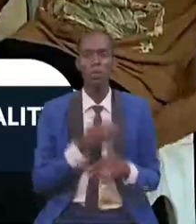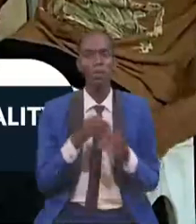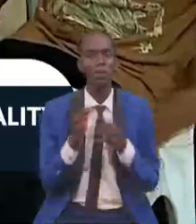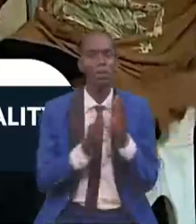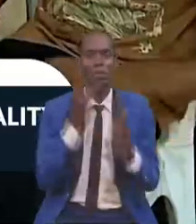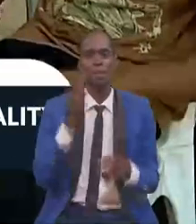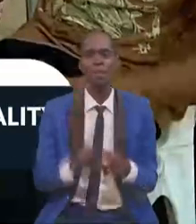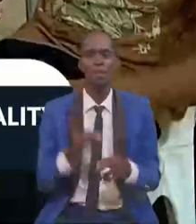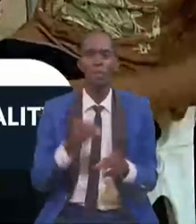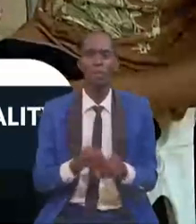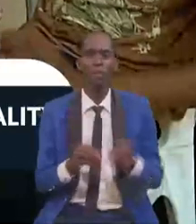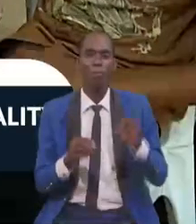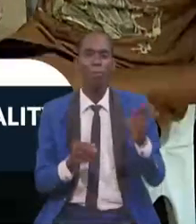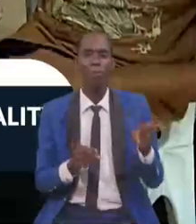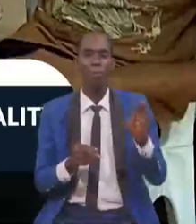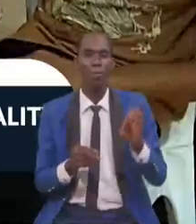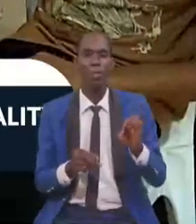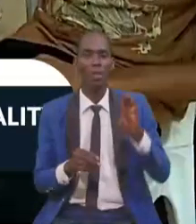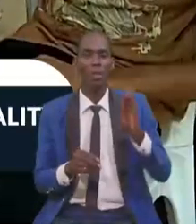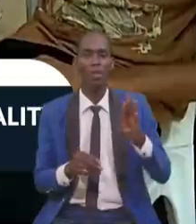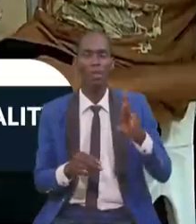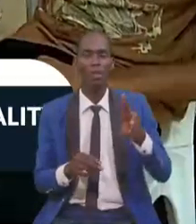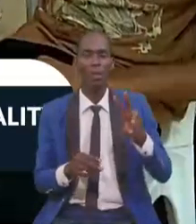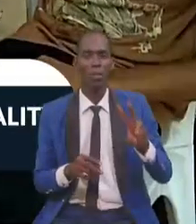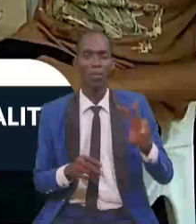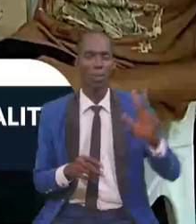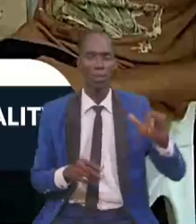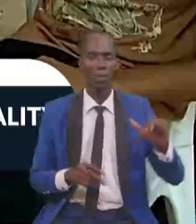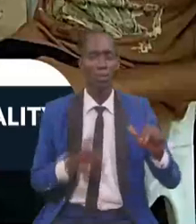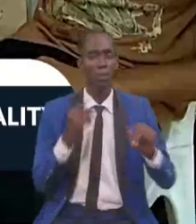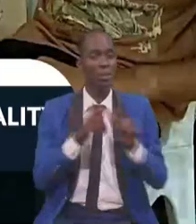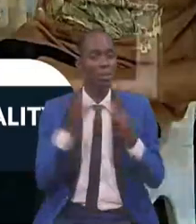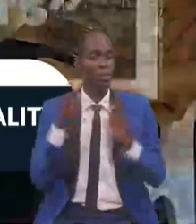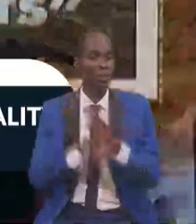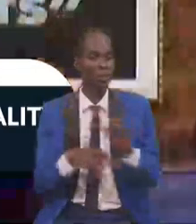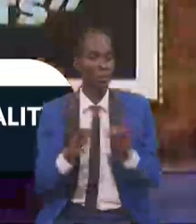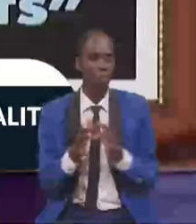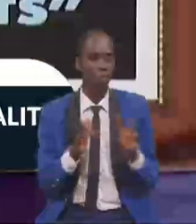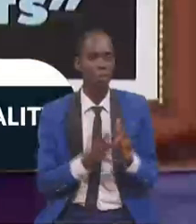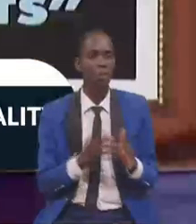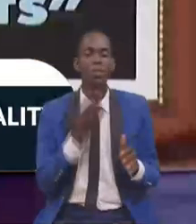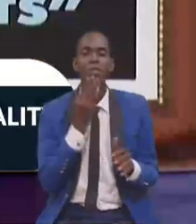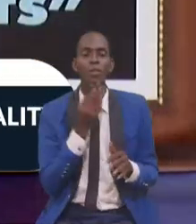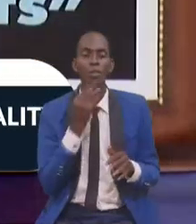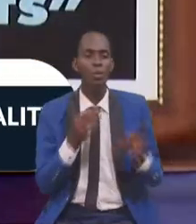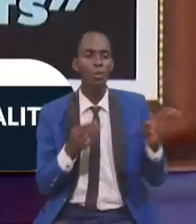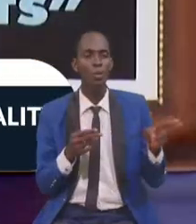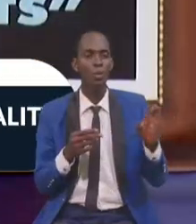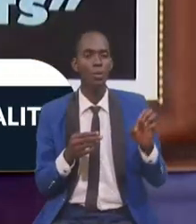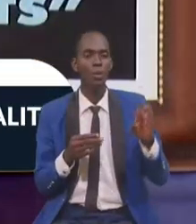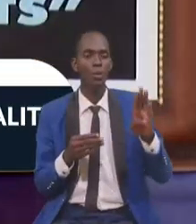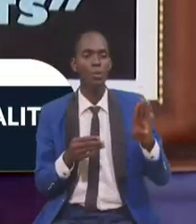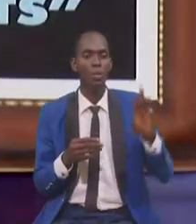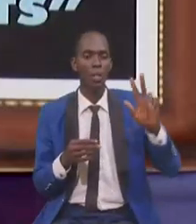Jésus-Christ. Hébreux 13. Hébreux 13. La grandeur de Jésus. Hébreux 13.